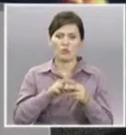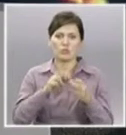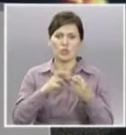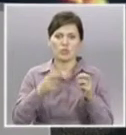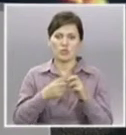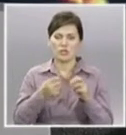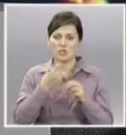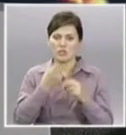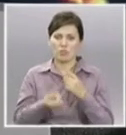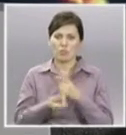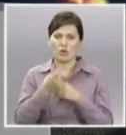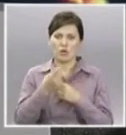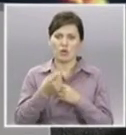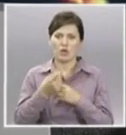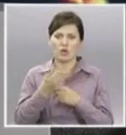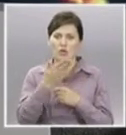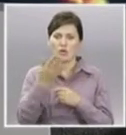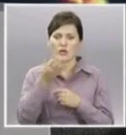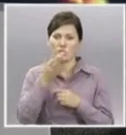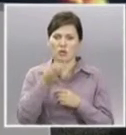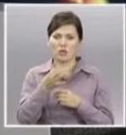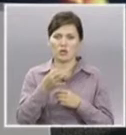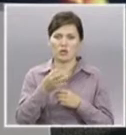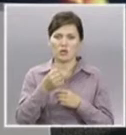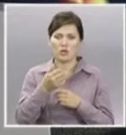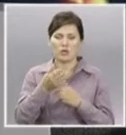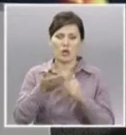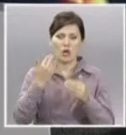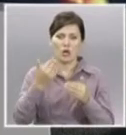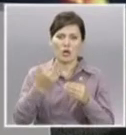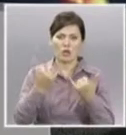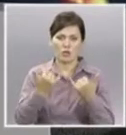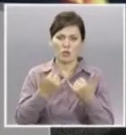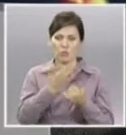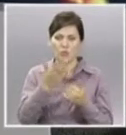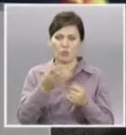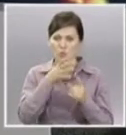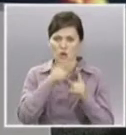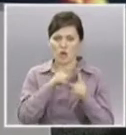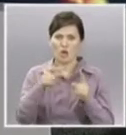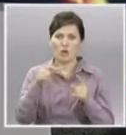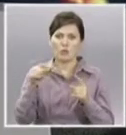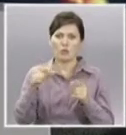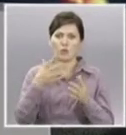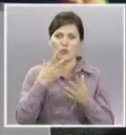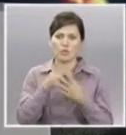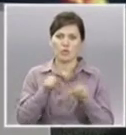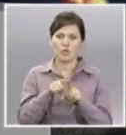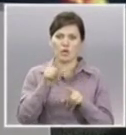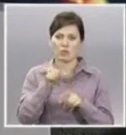өте қиындыққа келтіреді. Жаңа сіз айтып, ол енді кеше кеңес емес, осы бүгінгі сіздердің осы замандағы өздеріңіз сияқты